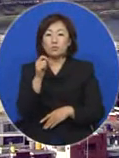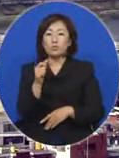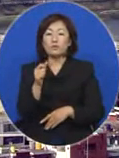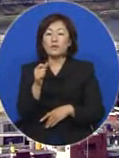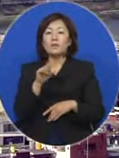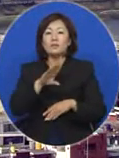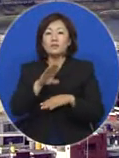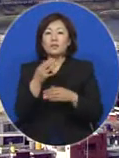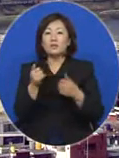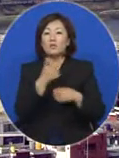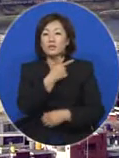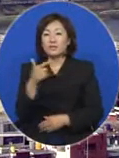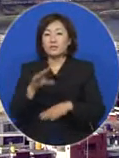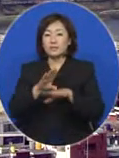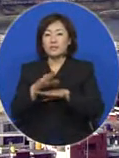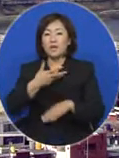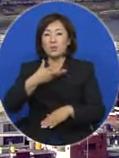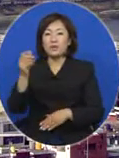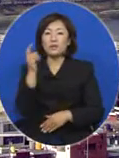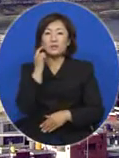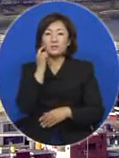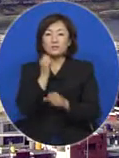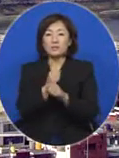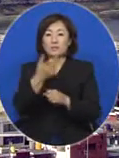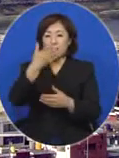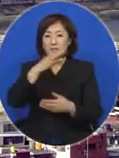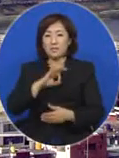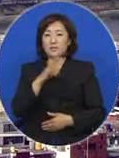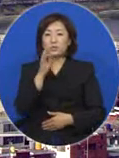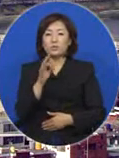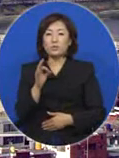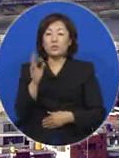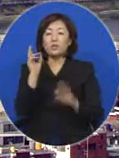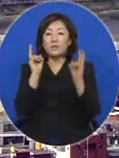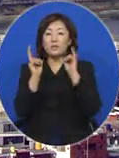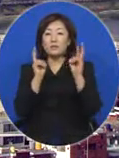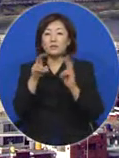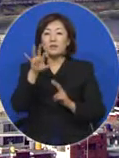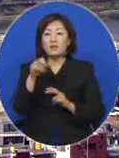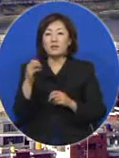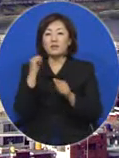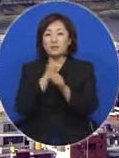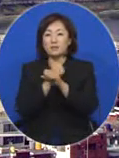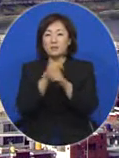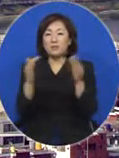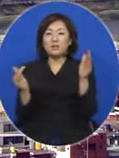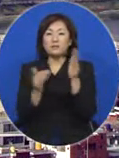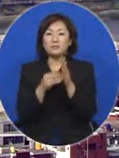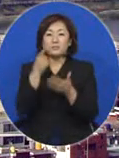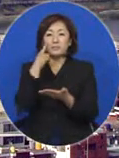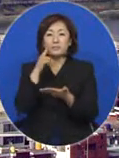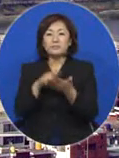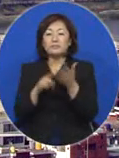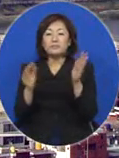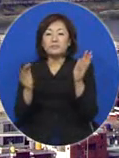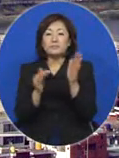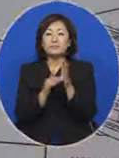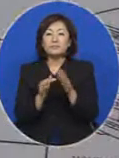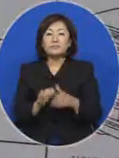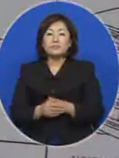빌려주고서는 큰 차를 빌려준 것처럼 속여 차액을 챙긴 렌터카 업체들이 적발됐습니다. 윤경재 기자가 보도합니다.